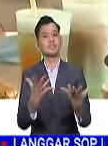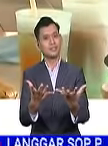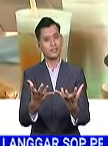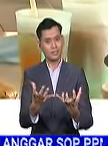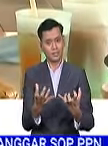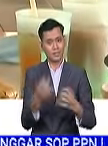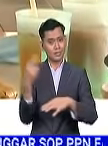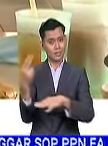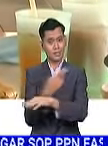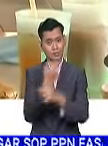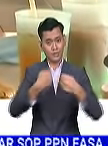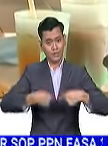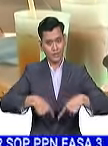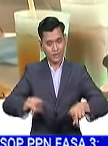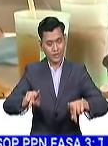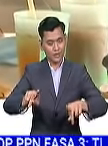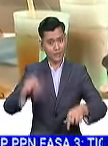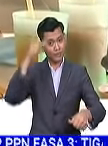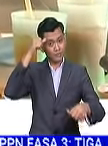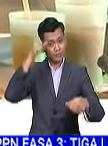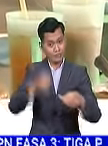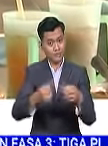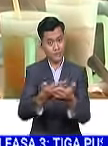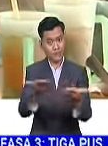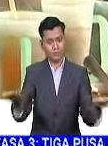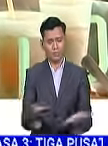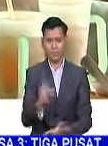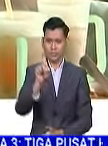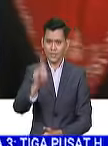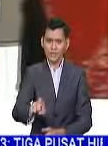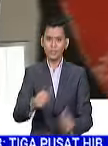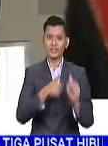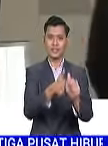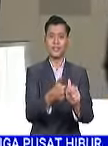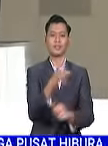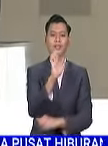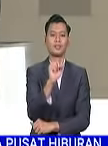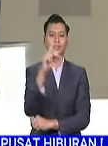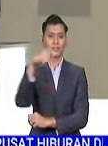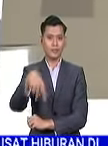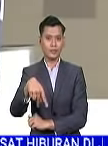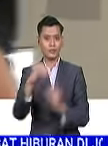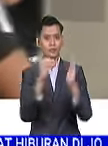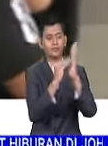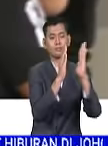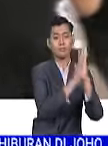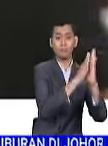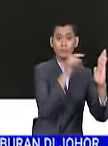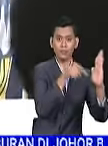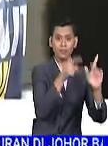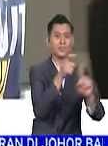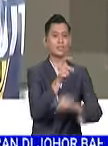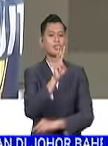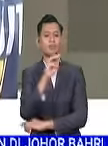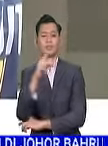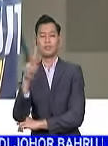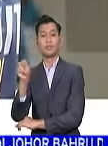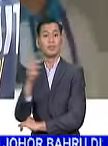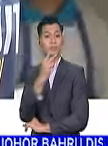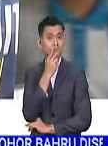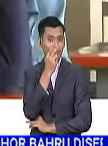ini untuk mengingatkan kepada anda untuk patuh pada SOP yang telah pun digariskan oleh pihak MKN untuk